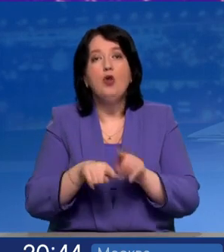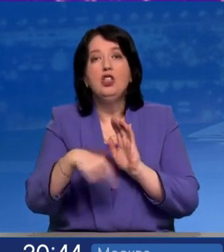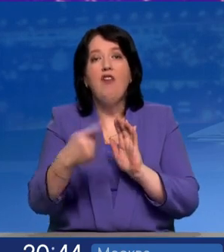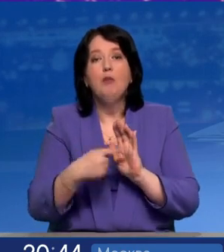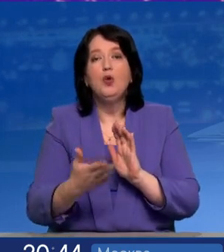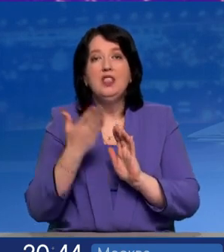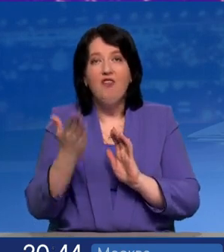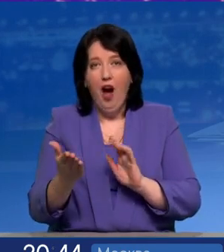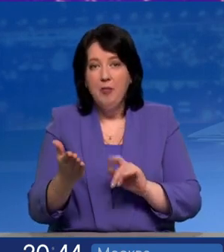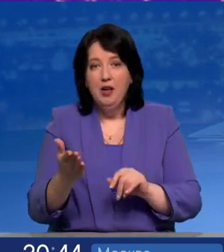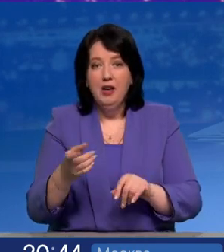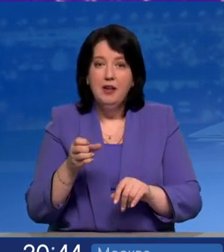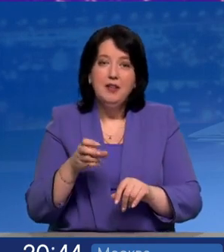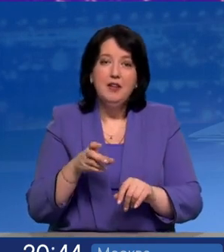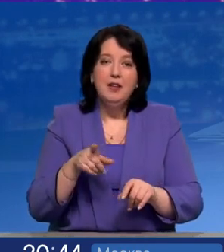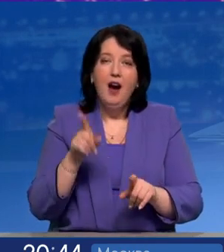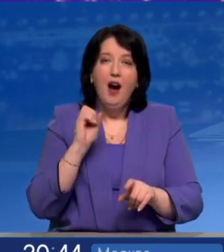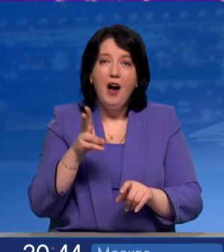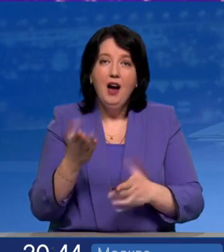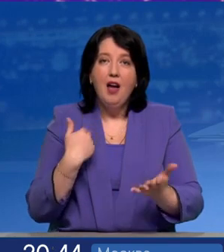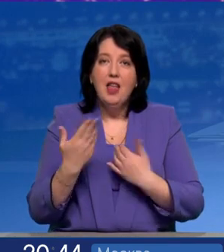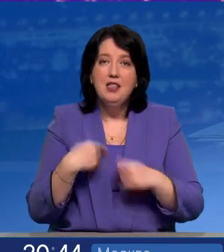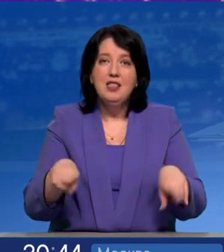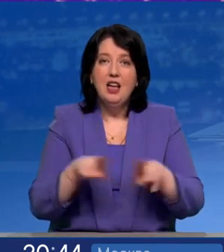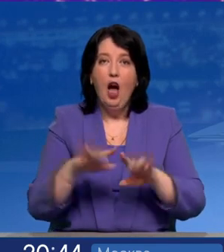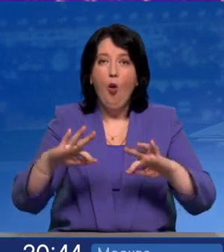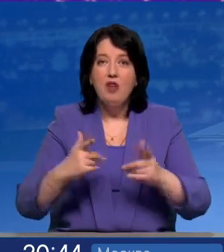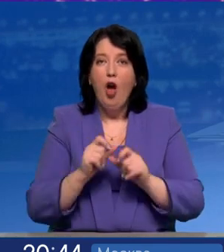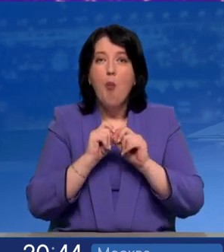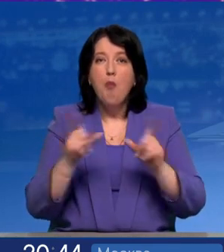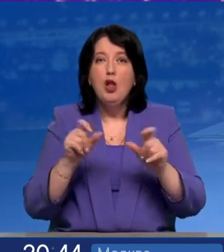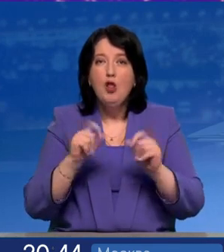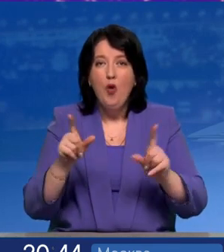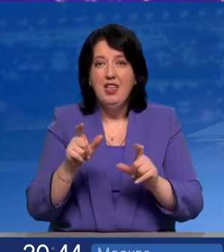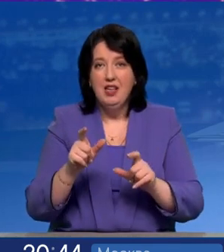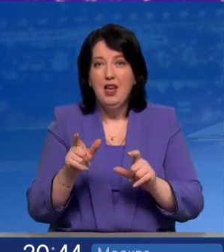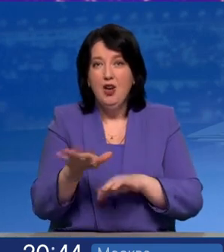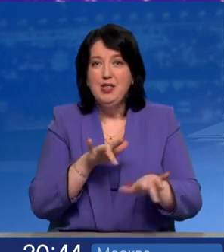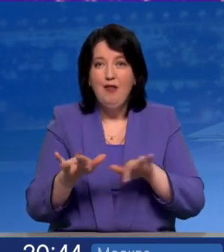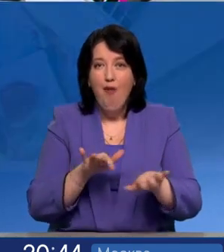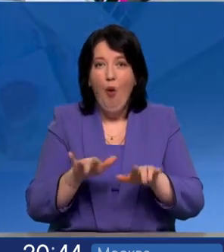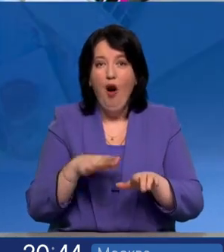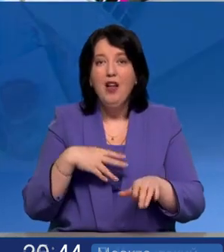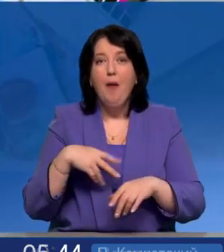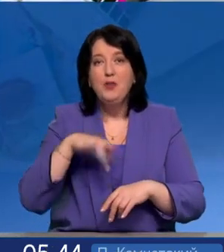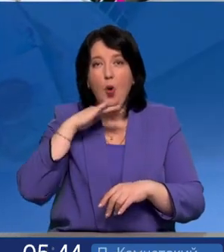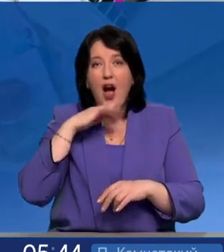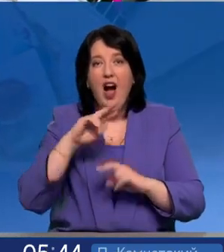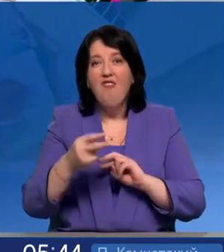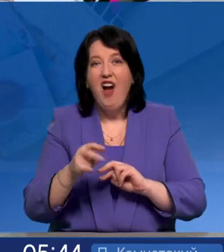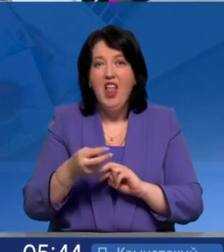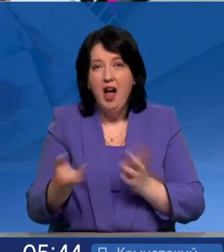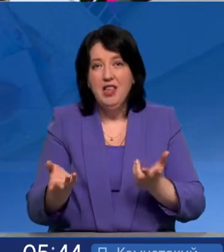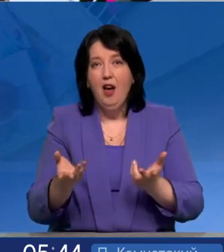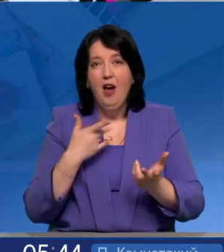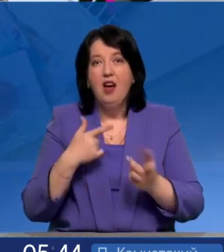Игорю Владимировичу. Как относиться к этому явлению, блогерству, дурака валянию, значит, дилетантизму в